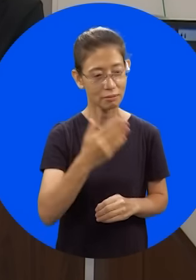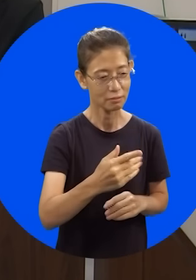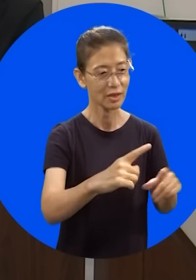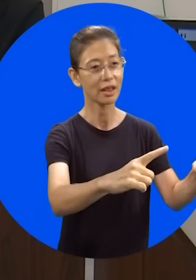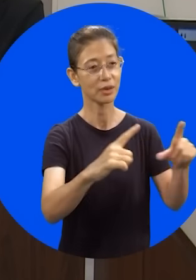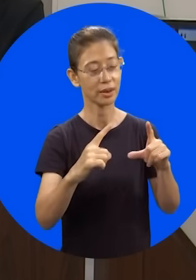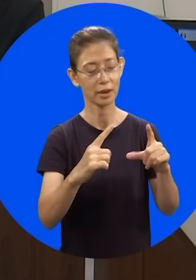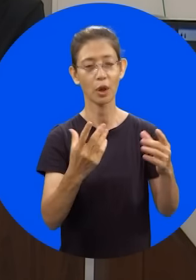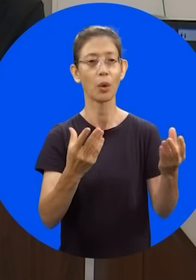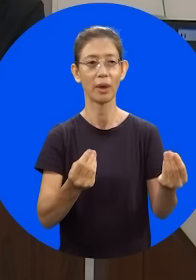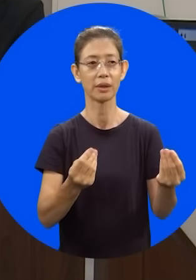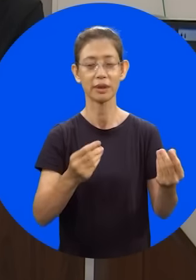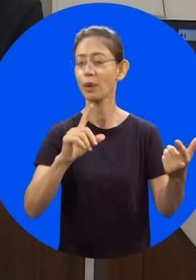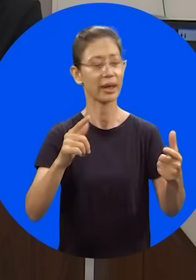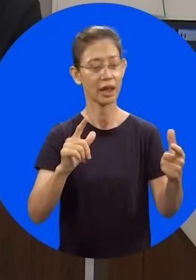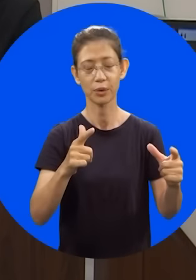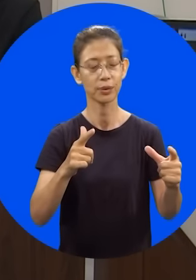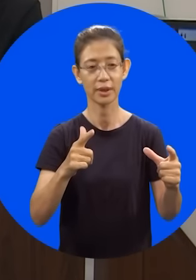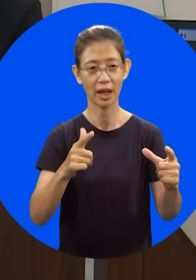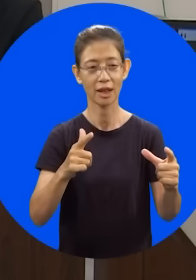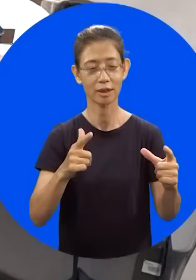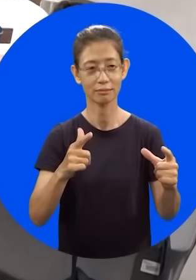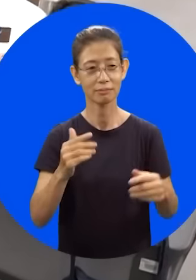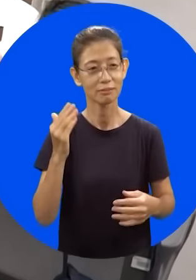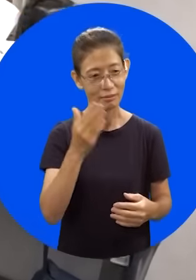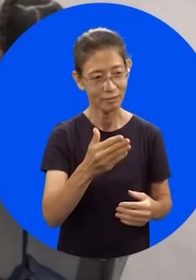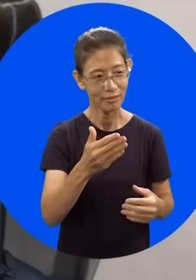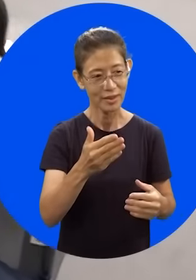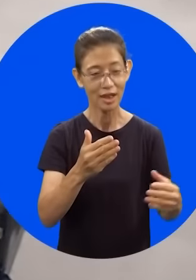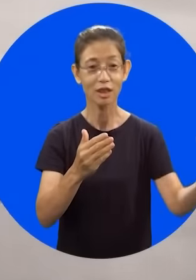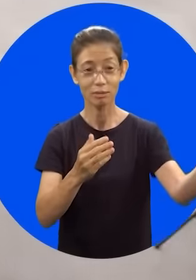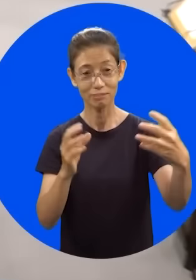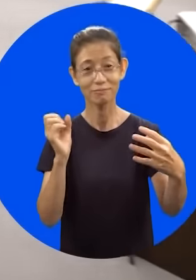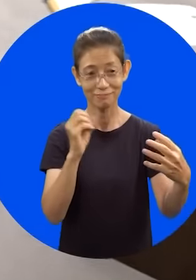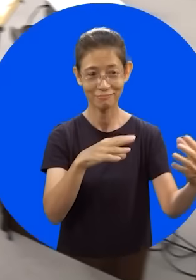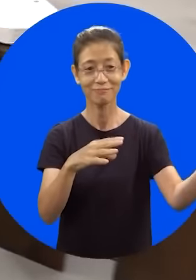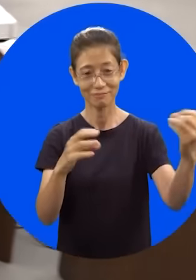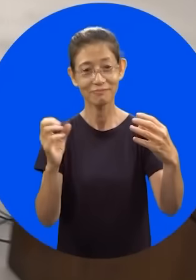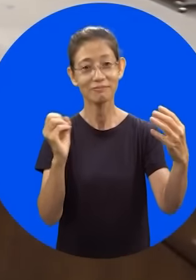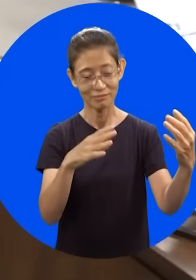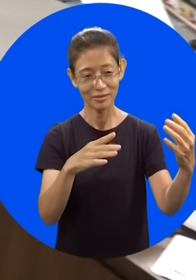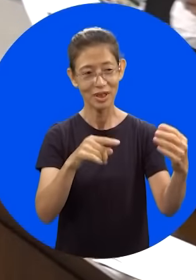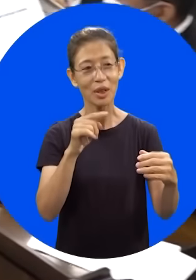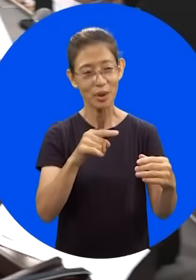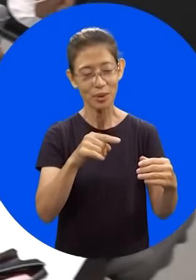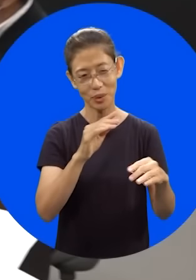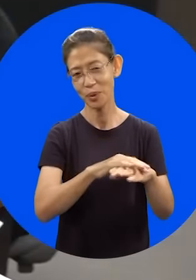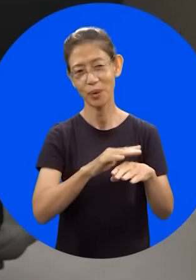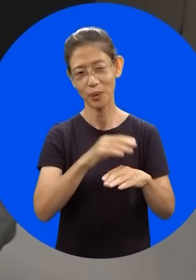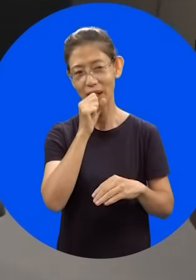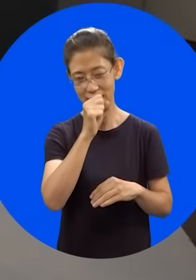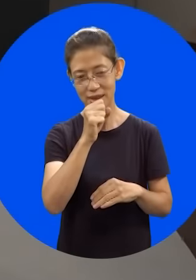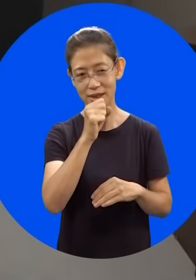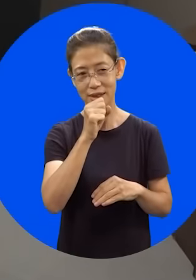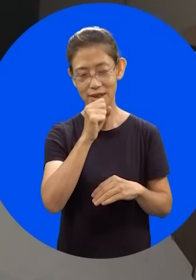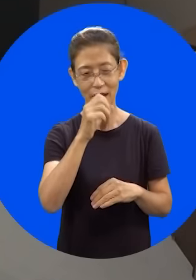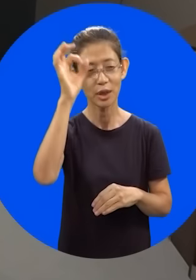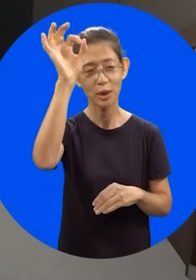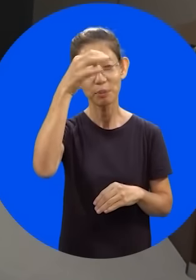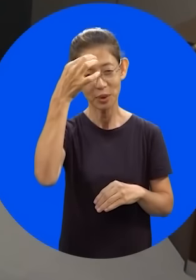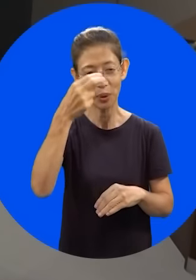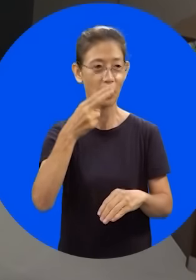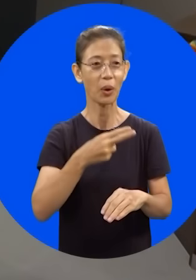まうクローズドクエスチョンではなく、相手が自由に答えられるオープンクエスチョンを心がけるなど、プロなら